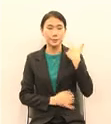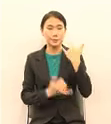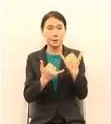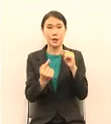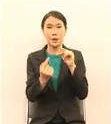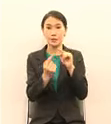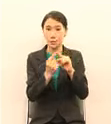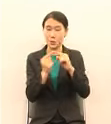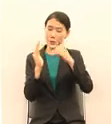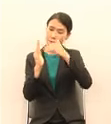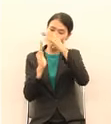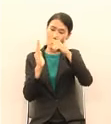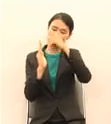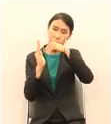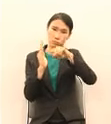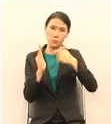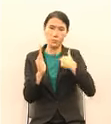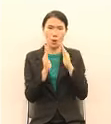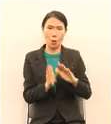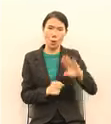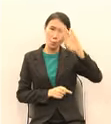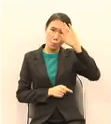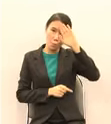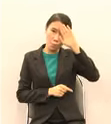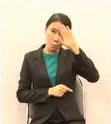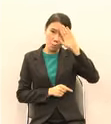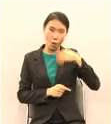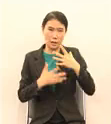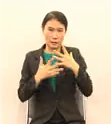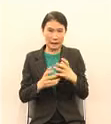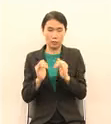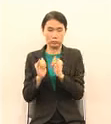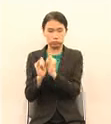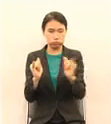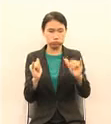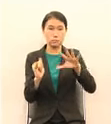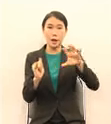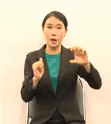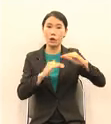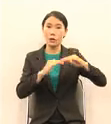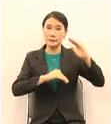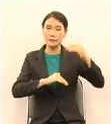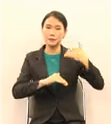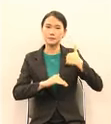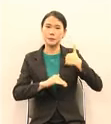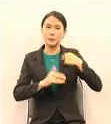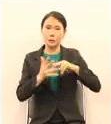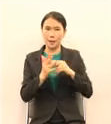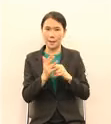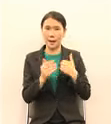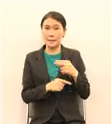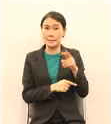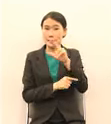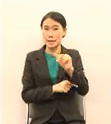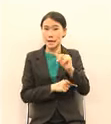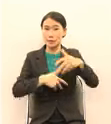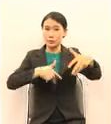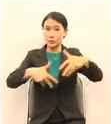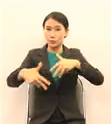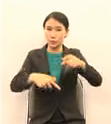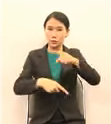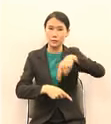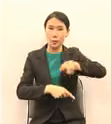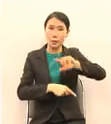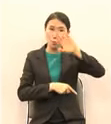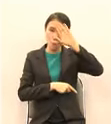พที่1เรามีหอผู้ป่วยหนักอยู่ประมาณ500กว่าเตียงนะครับซึ่ง500กว่าเตียงคงมีการใช้ในประชาชนในค